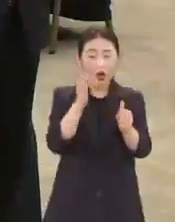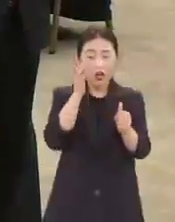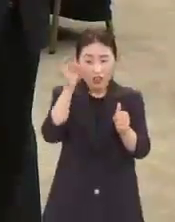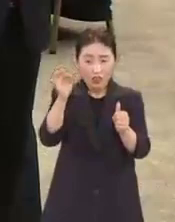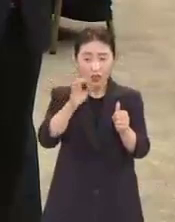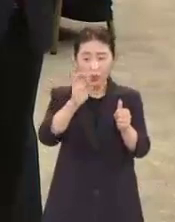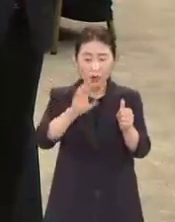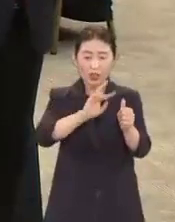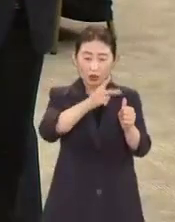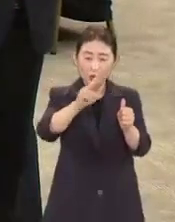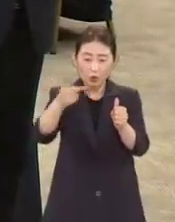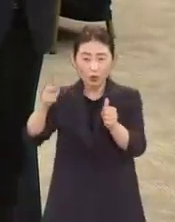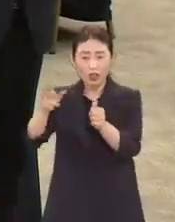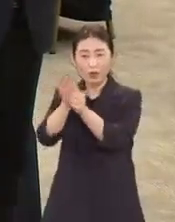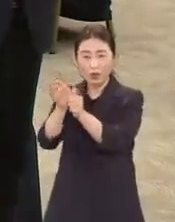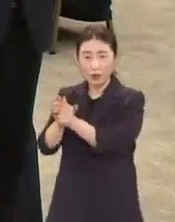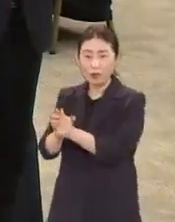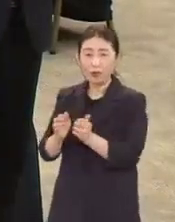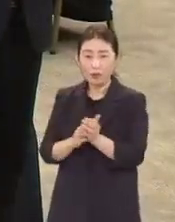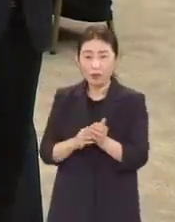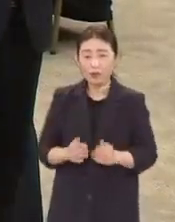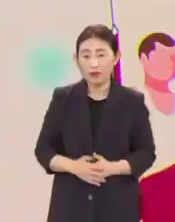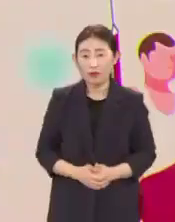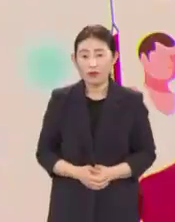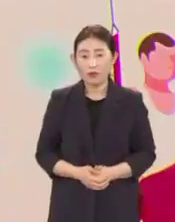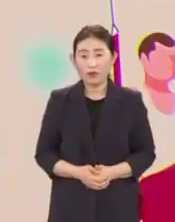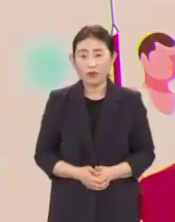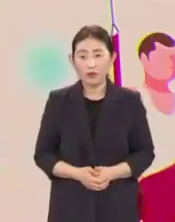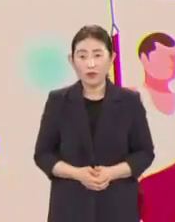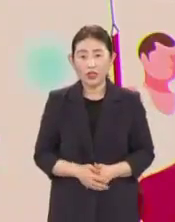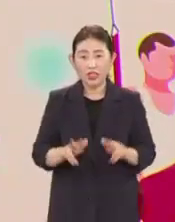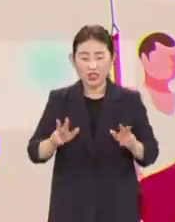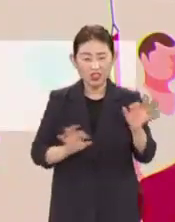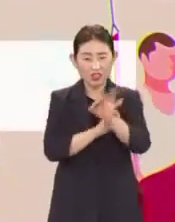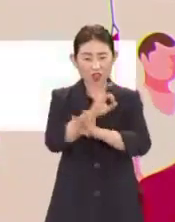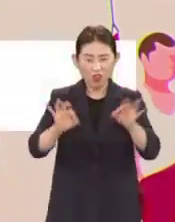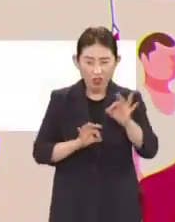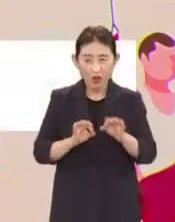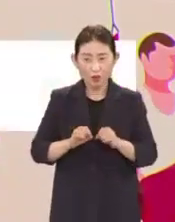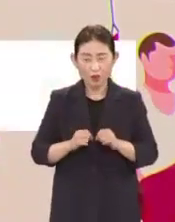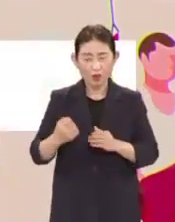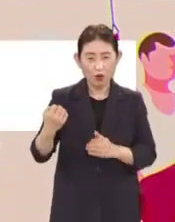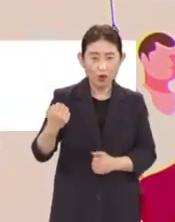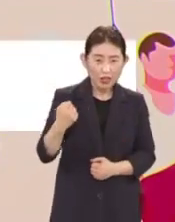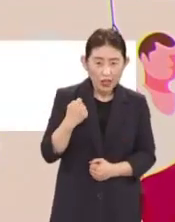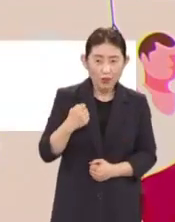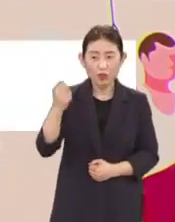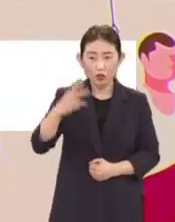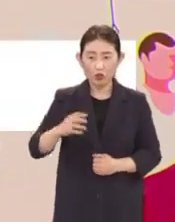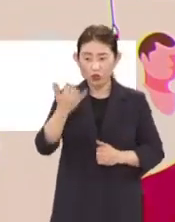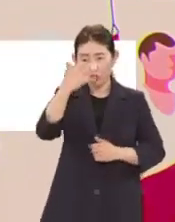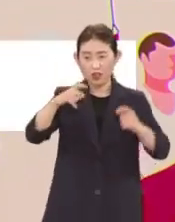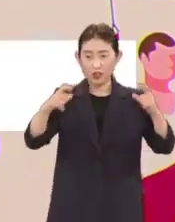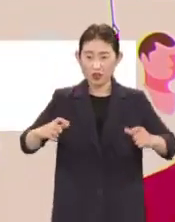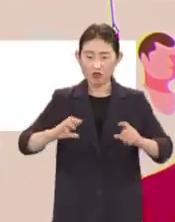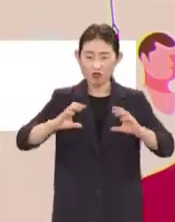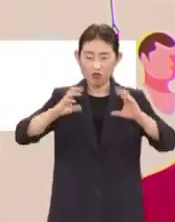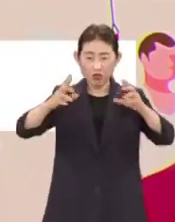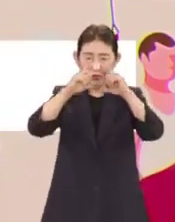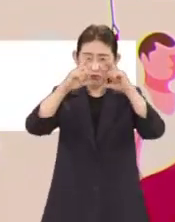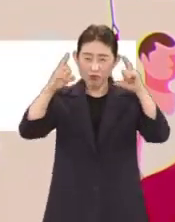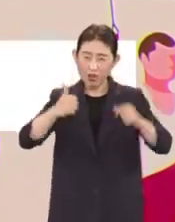4개의 시도지사가 10개월씩 돌아가며 맞기로 했습니다 경제적 파급력과나 중점권의 국제적인 의상을